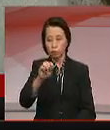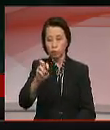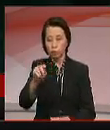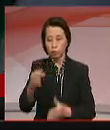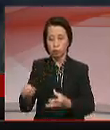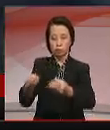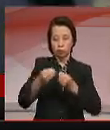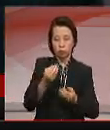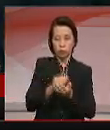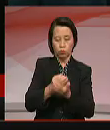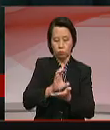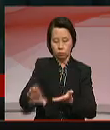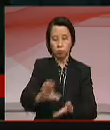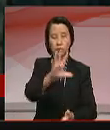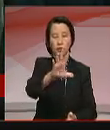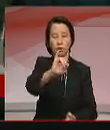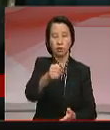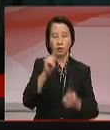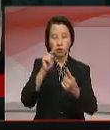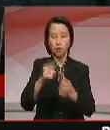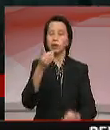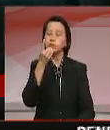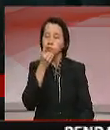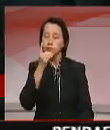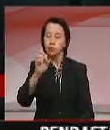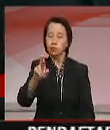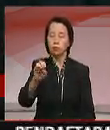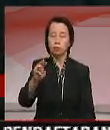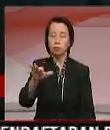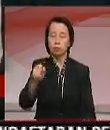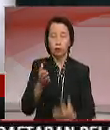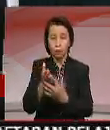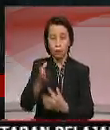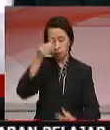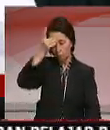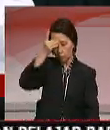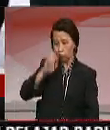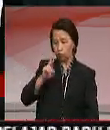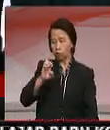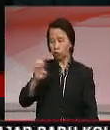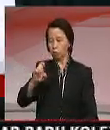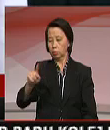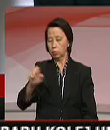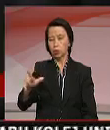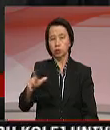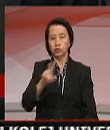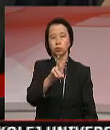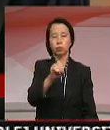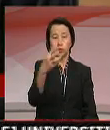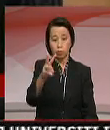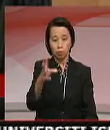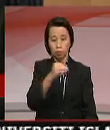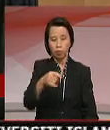menyerahkan uang tunai 5000000 reggae kepada Datin seri rosmah melalui Datuk Riza Mansyur pada Desember 2016